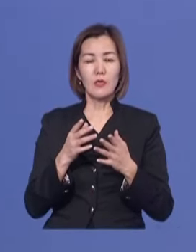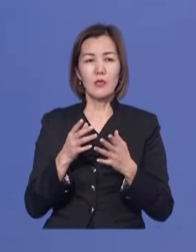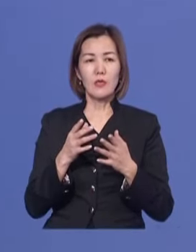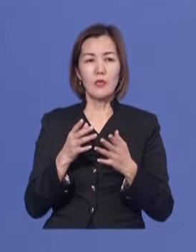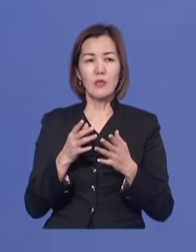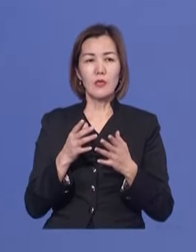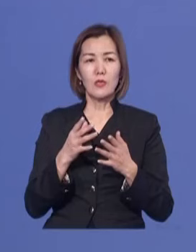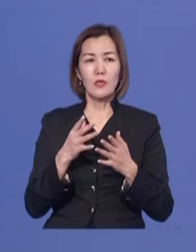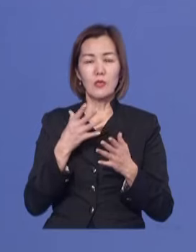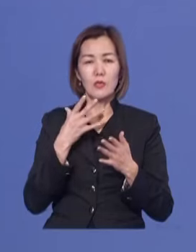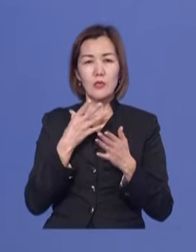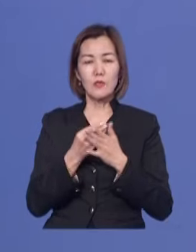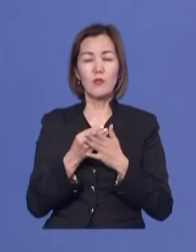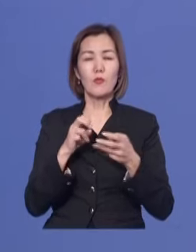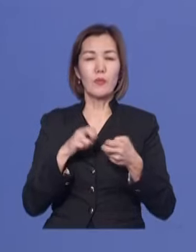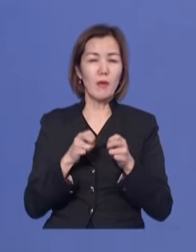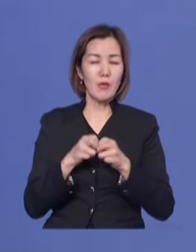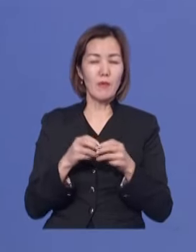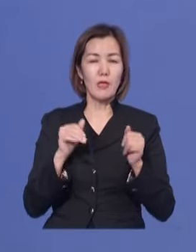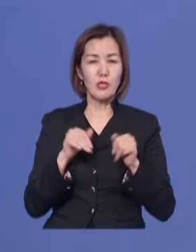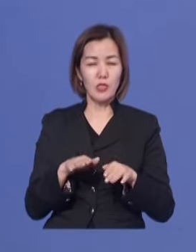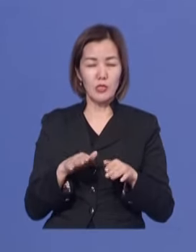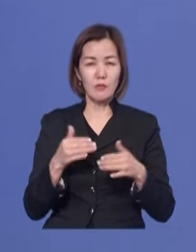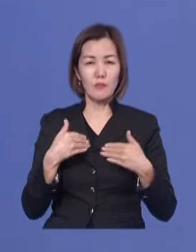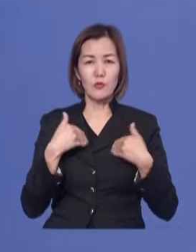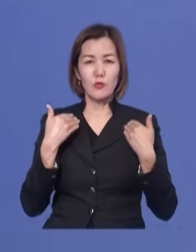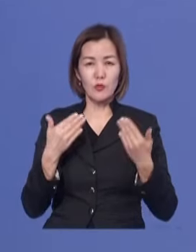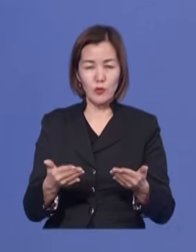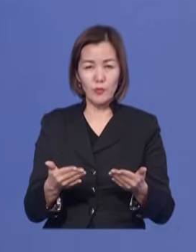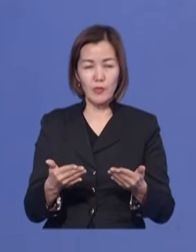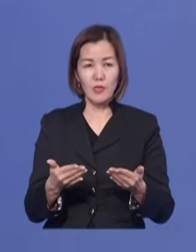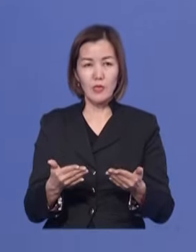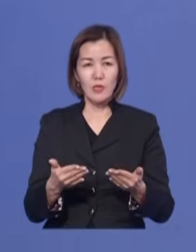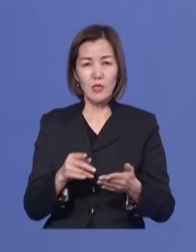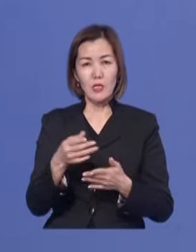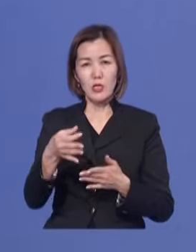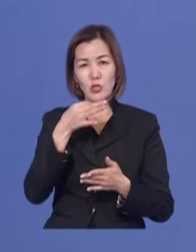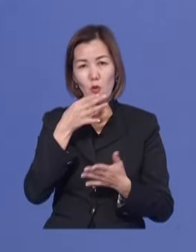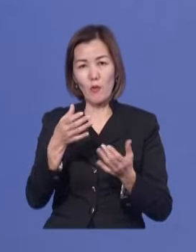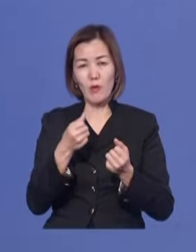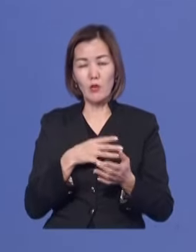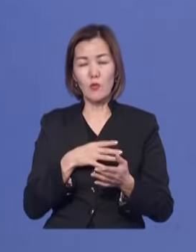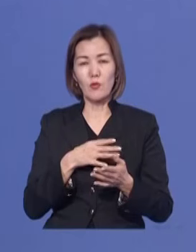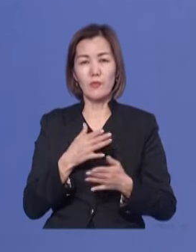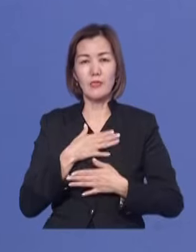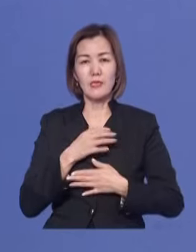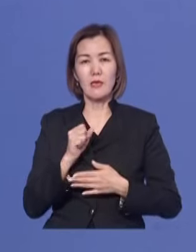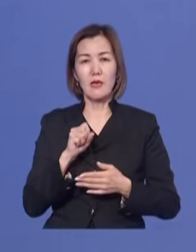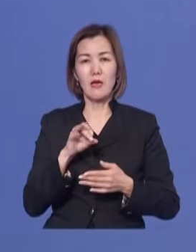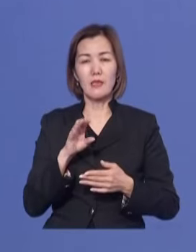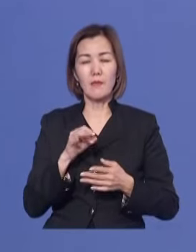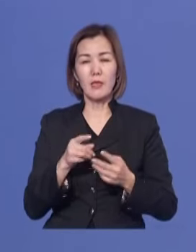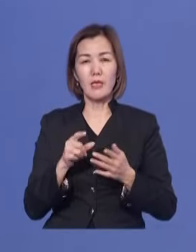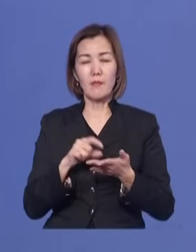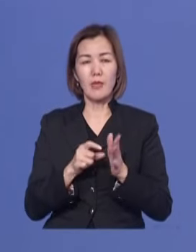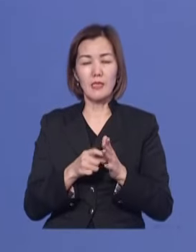өндірушілердің өздерінің түйткілді мәселелерін көтеріп, осы жерде жауап алу. Біздің Атамекен